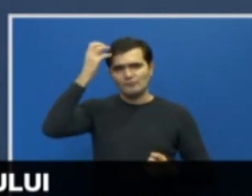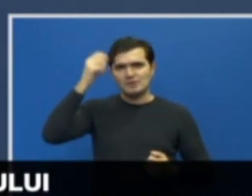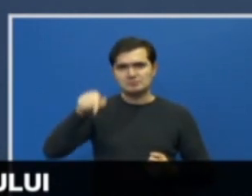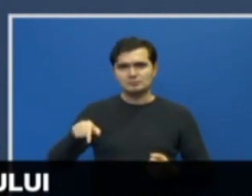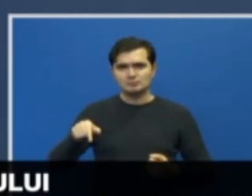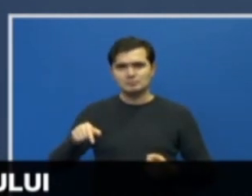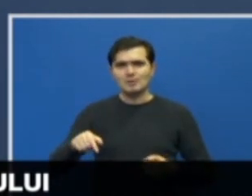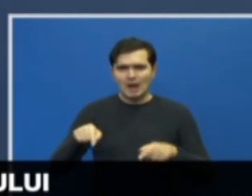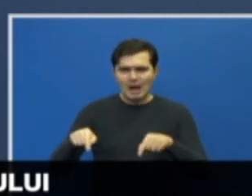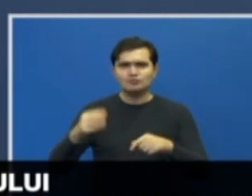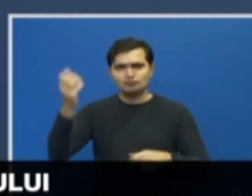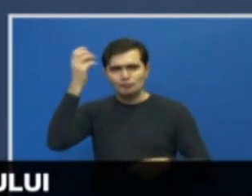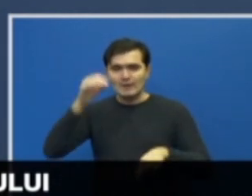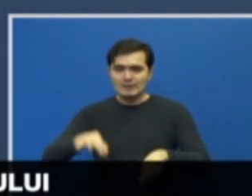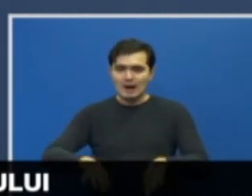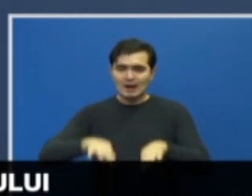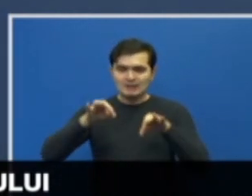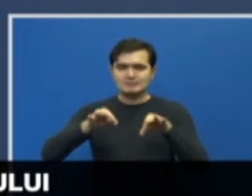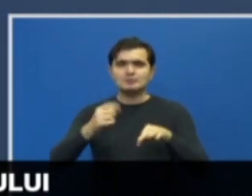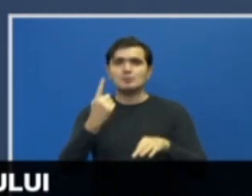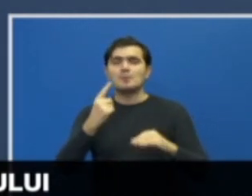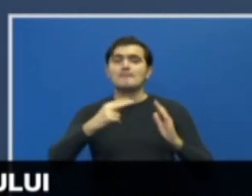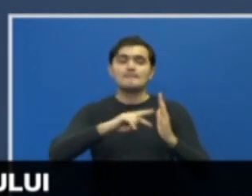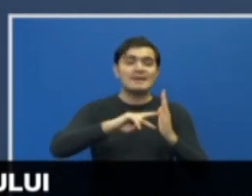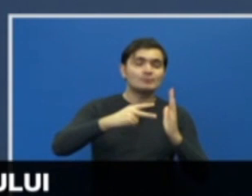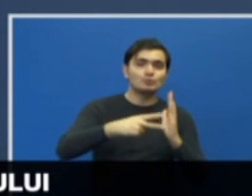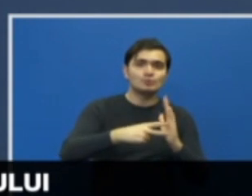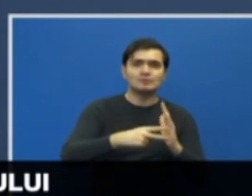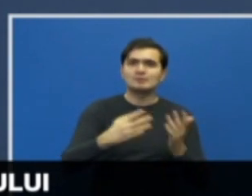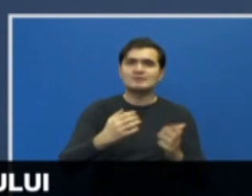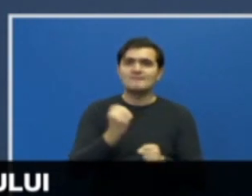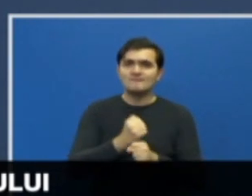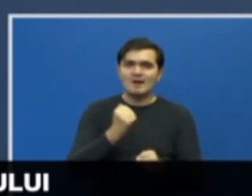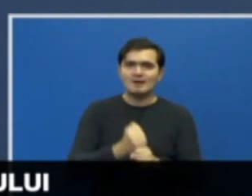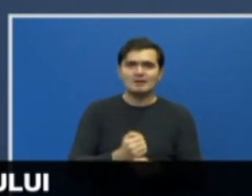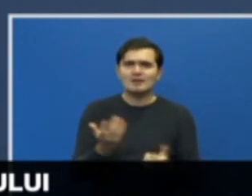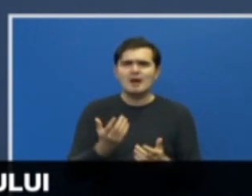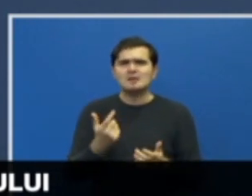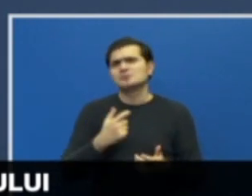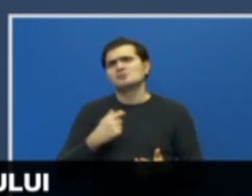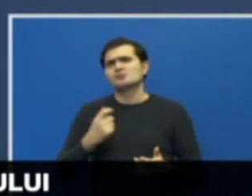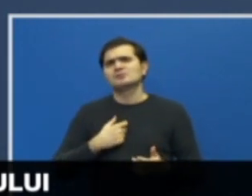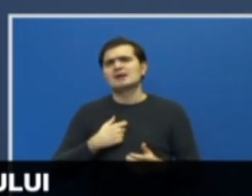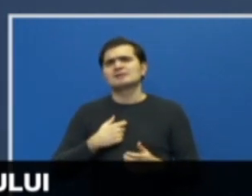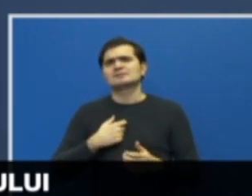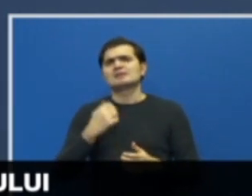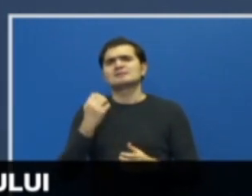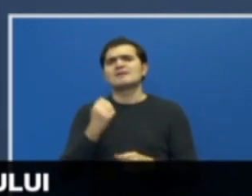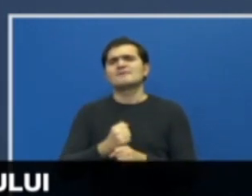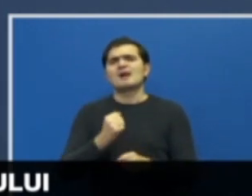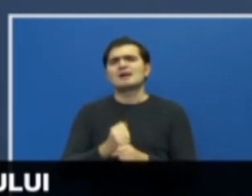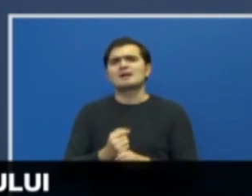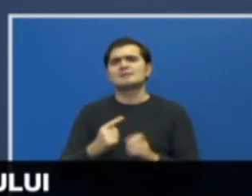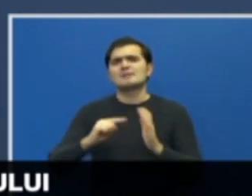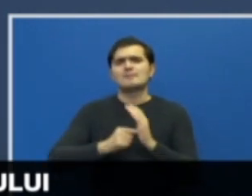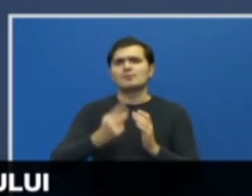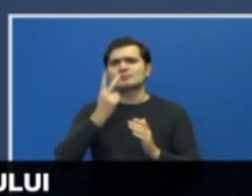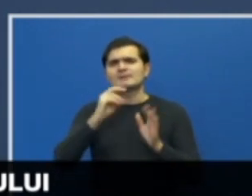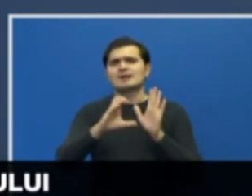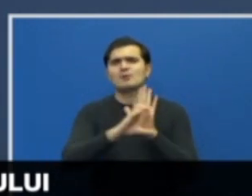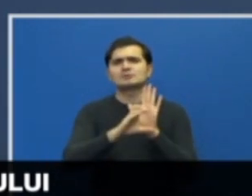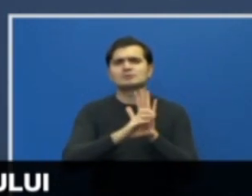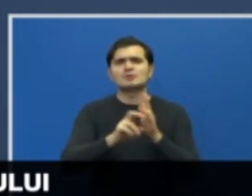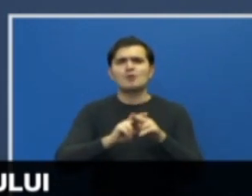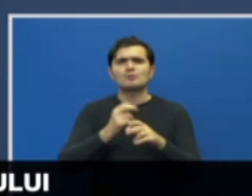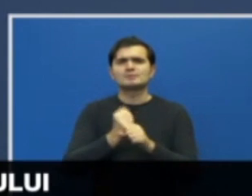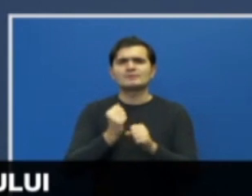a găsit o metodă să realizeze ceea ce nu se putea realiza din punct de vedere constituțional prin diferențe la majorare la